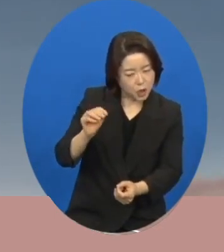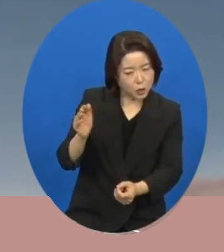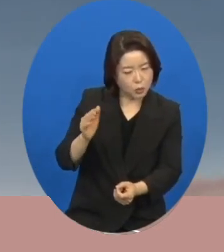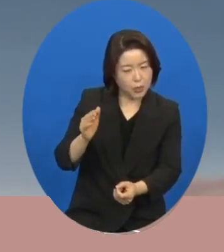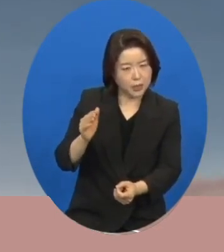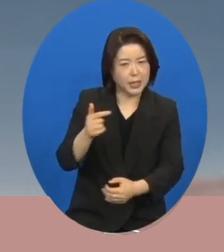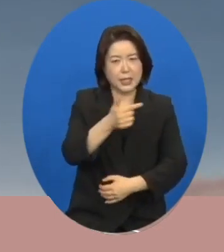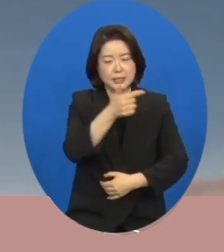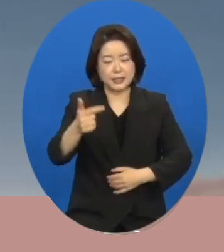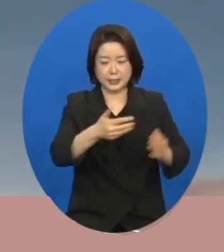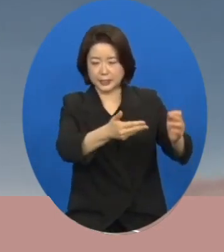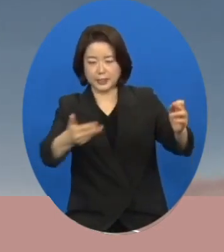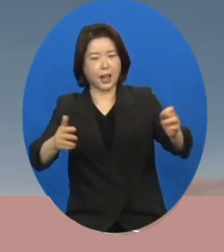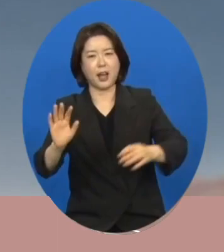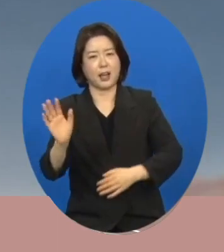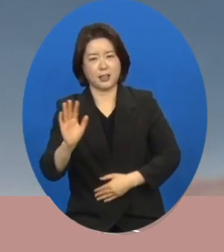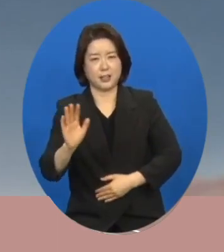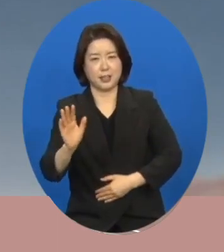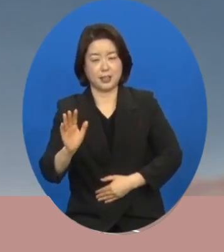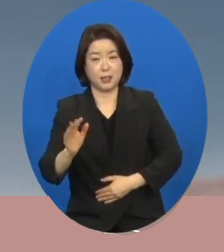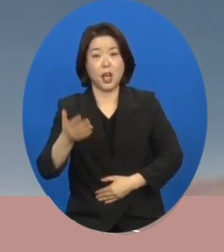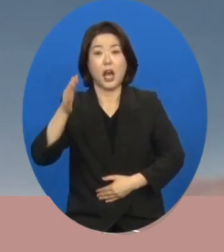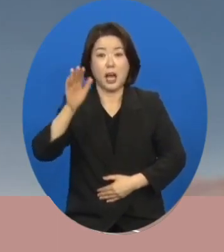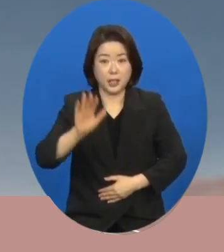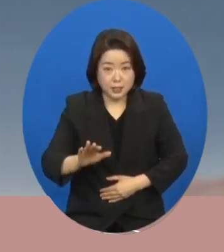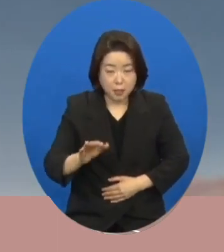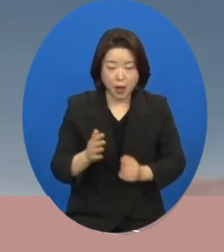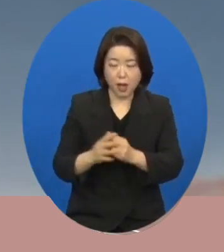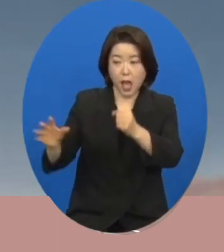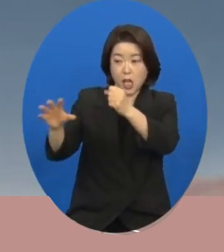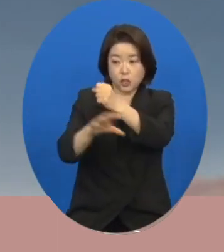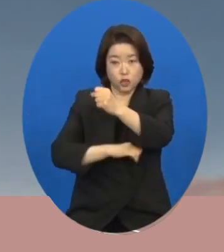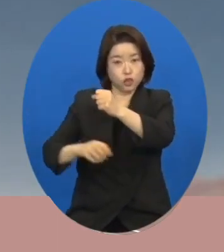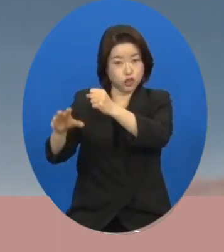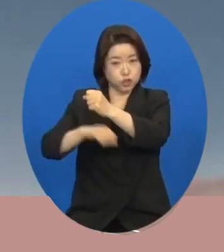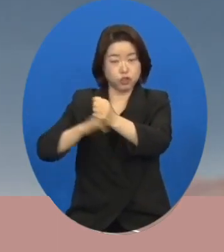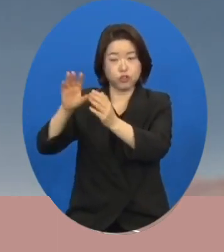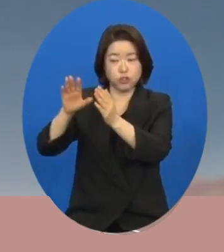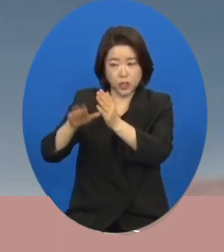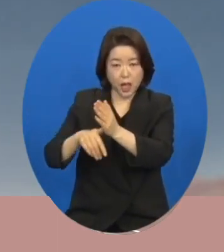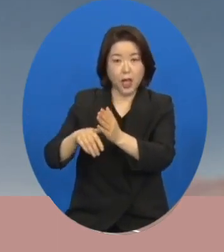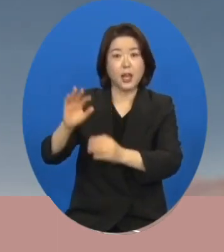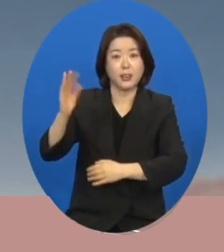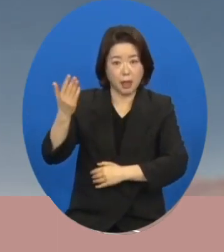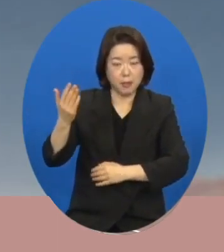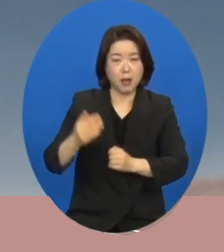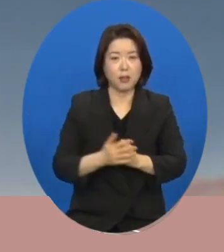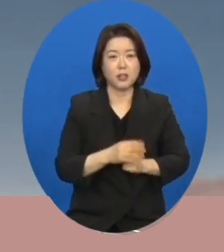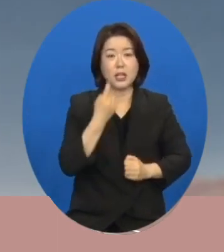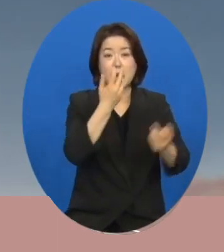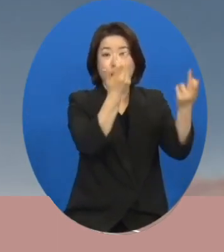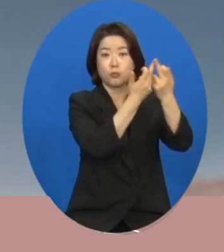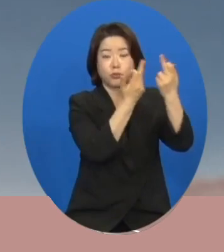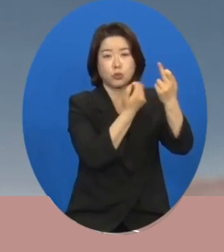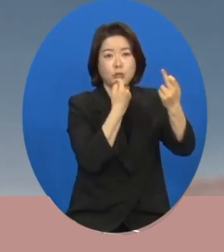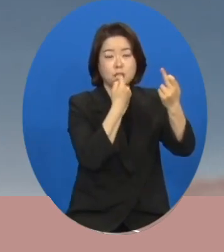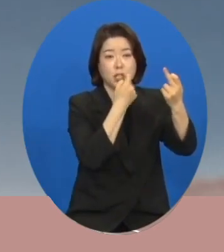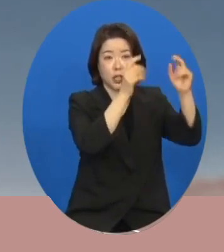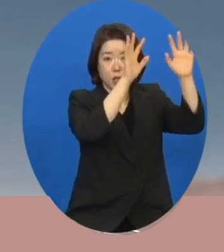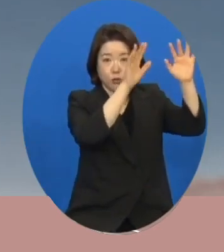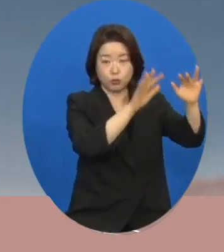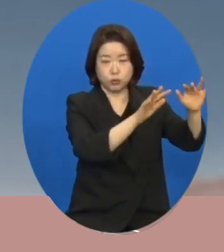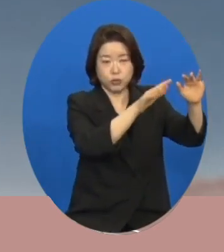강이 아닌 지점 근데이 추수 때가 되면은 북쪽에서의 눈이 높고 또한 늦은 비로 인하여서 비가